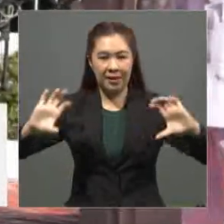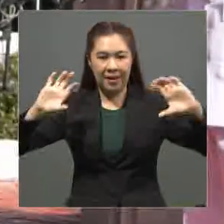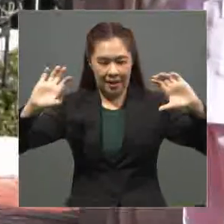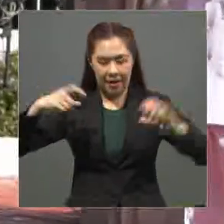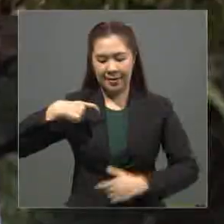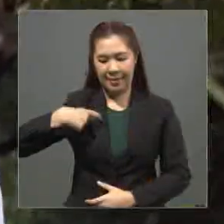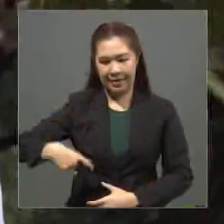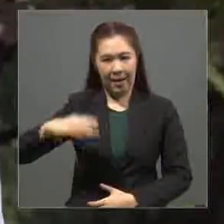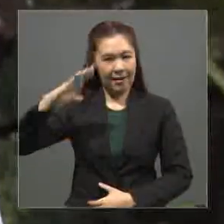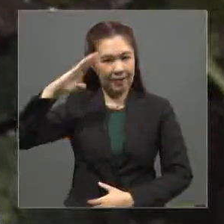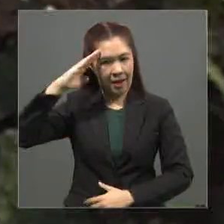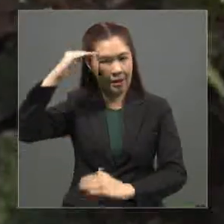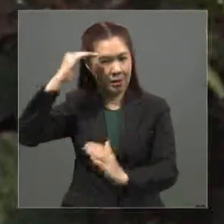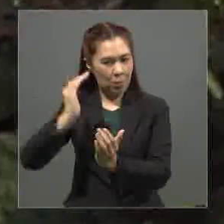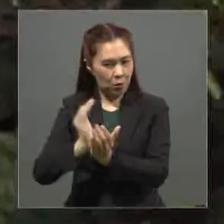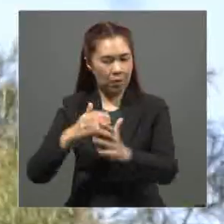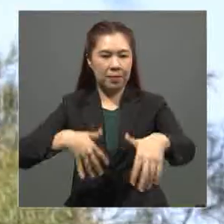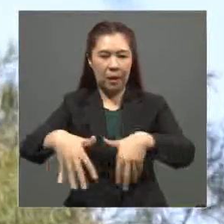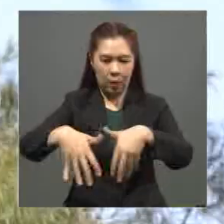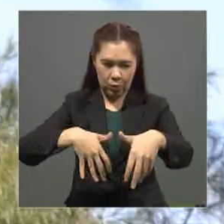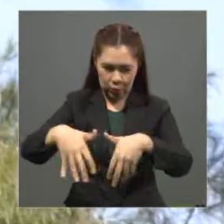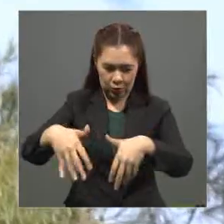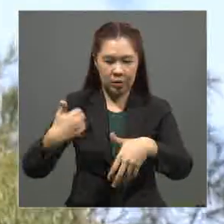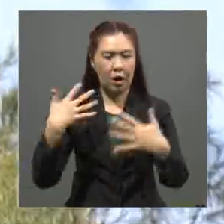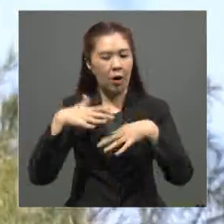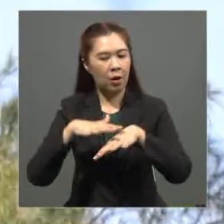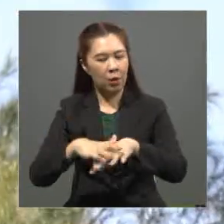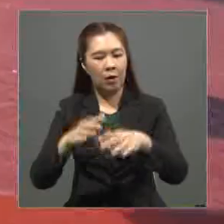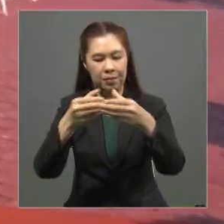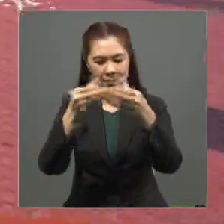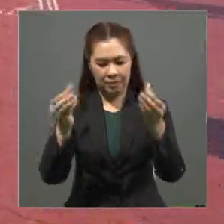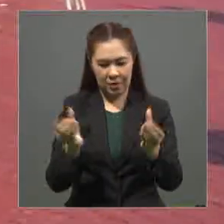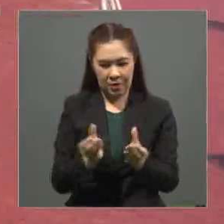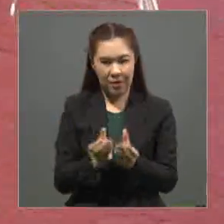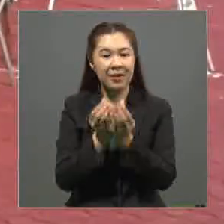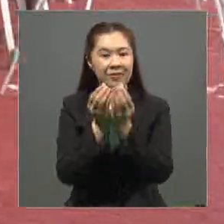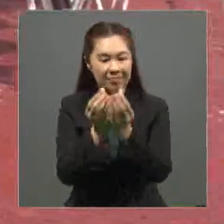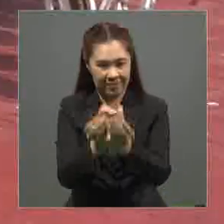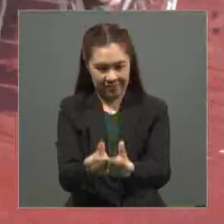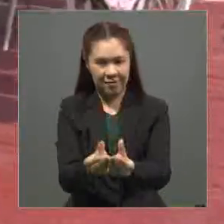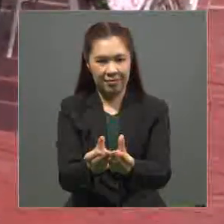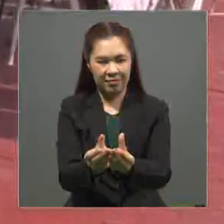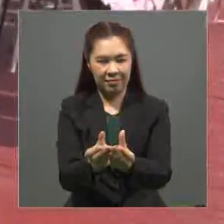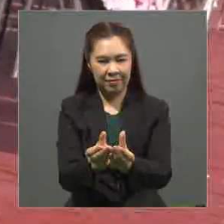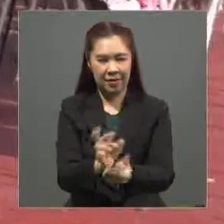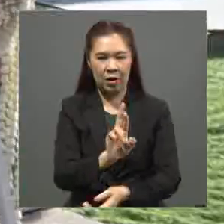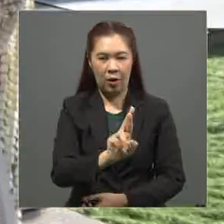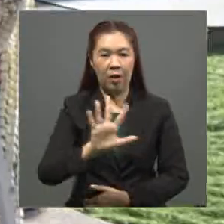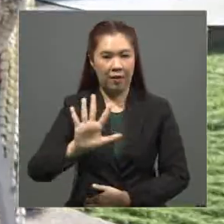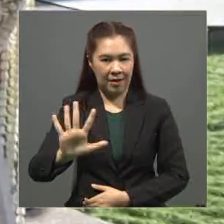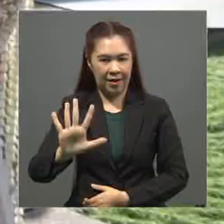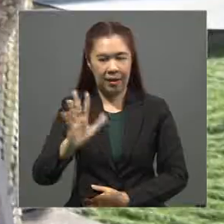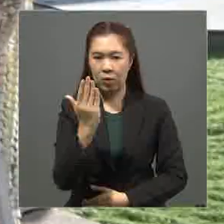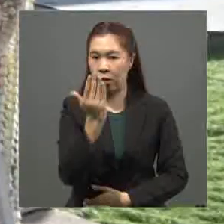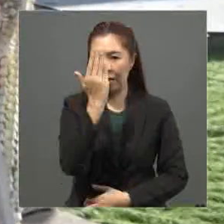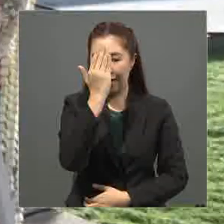และพสกนิกรชาวจังหวัดเชียงใหม่ประกอบพิธีวางพวงมาลาถวายราชสักการะพระบาทสมเด็จพระจุลจอมเกล้าเจ้าอยู่หัวหน้า